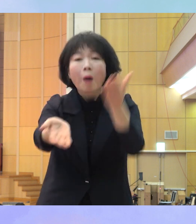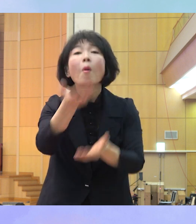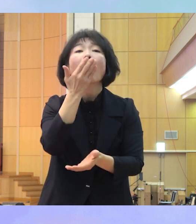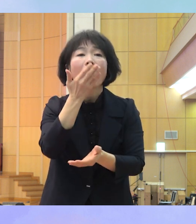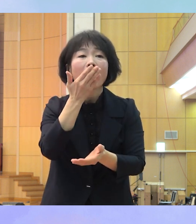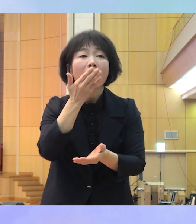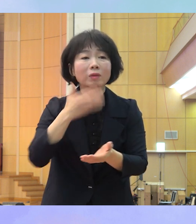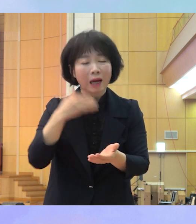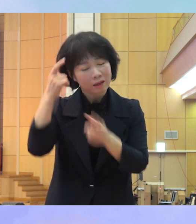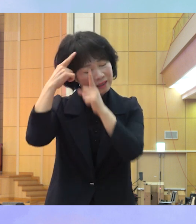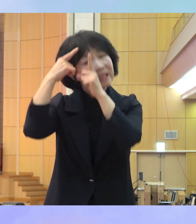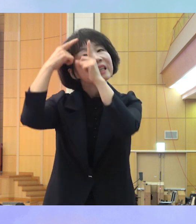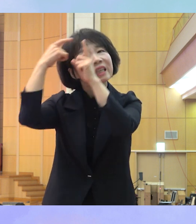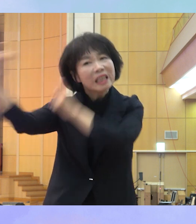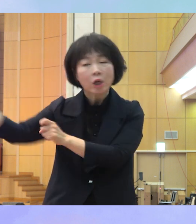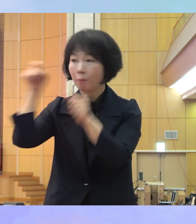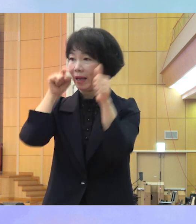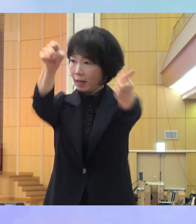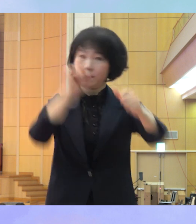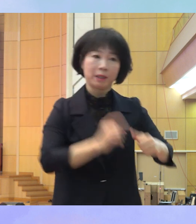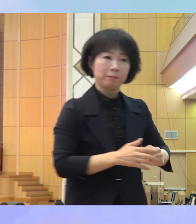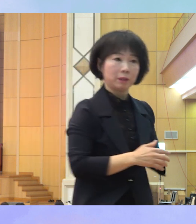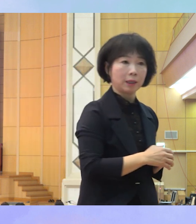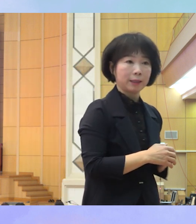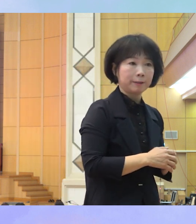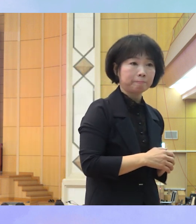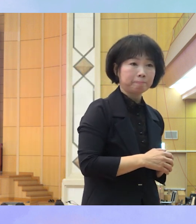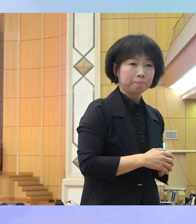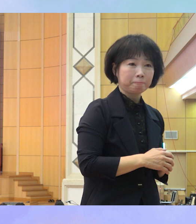저녁 먹은 후에 이제 떡을 먹고 난 다음에